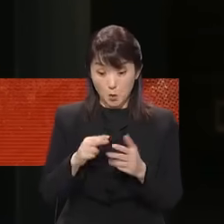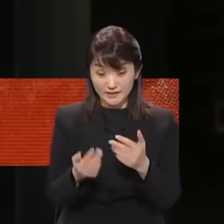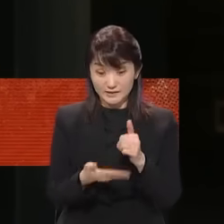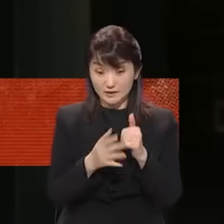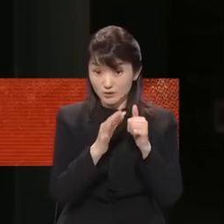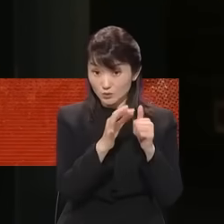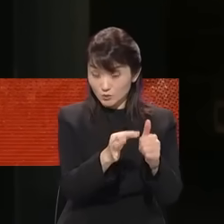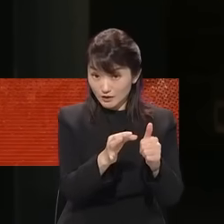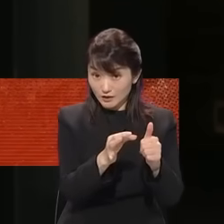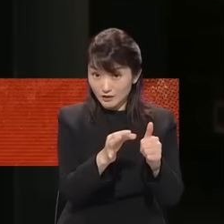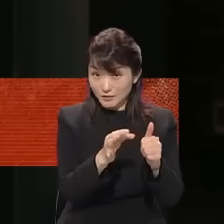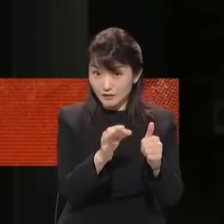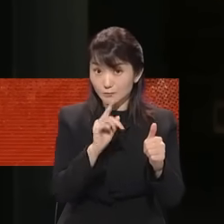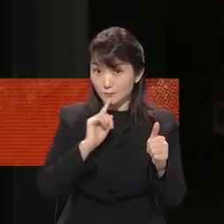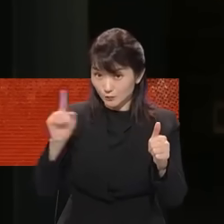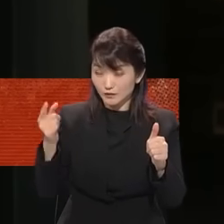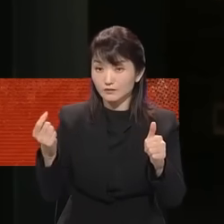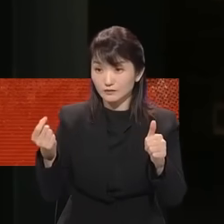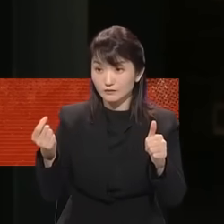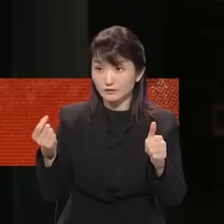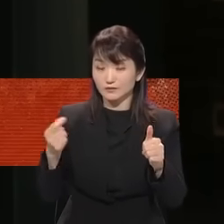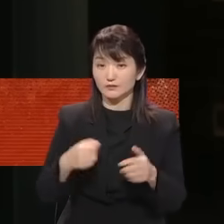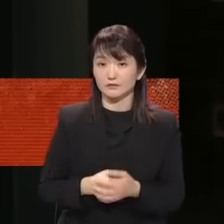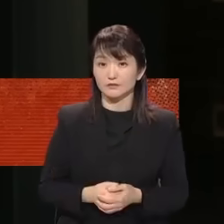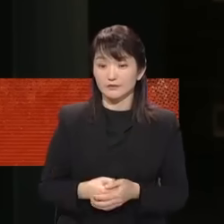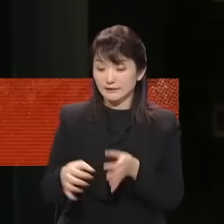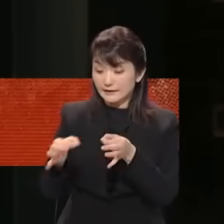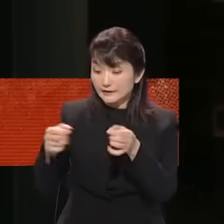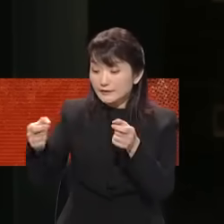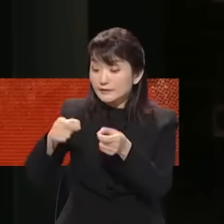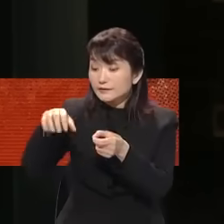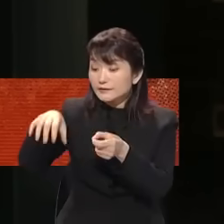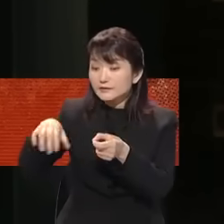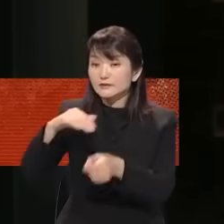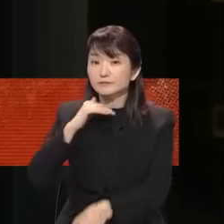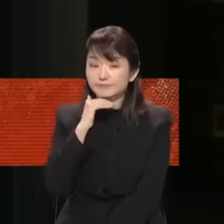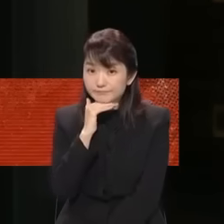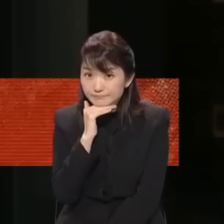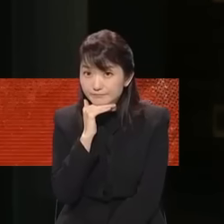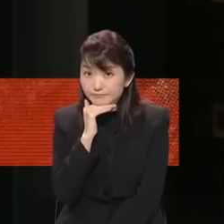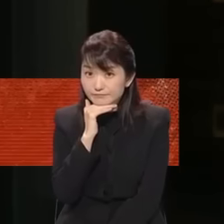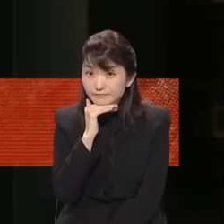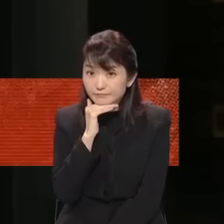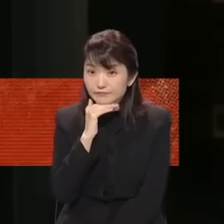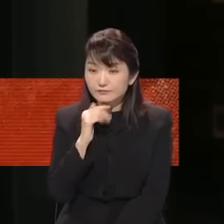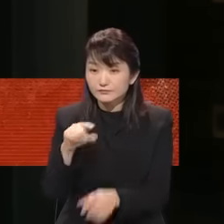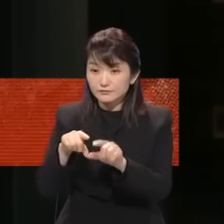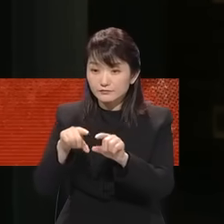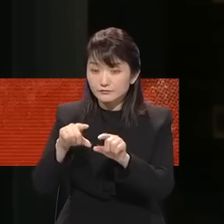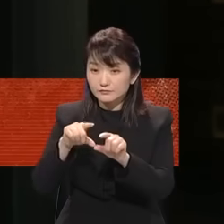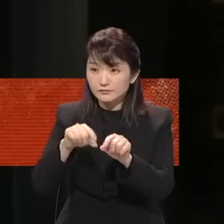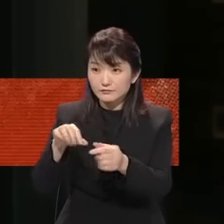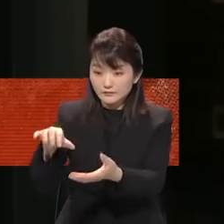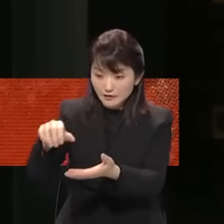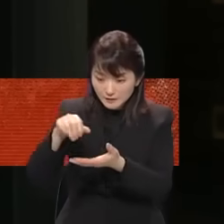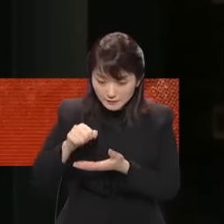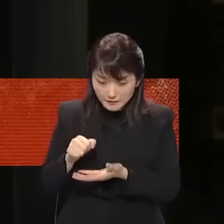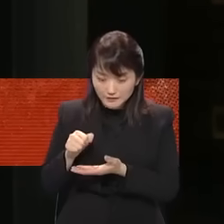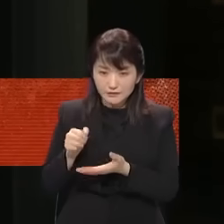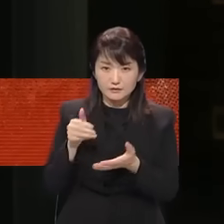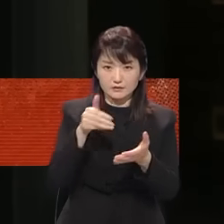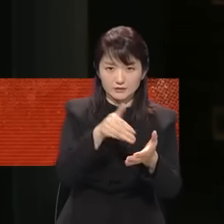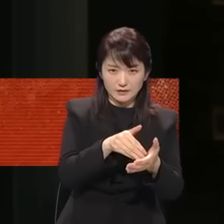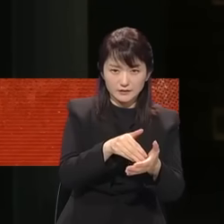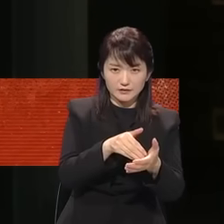그 거길 시킬 것 같으니까 그 가게 근처에 가서 대기하고 있다가 하고 있다가 받아서 가지고 오고 라떼도